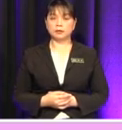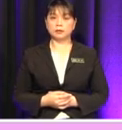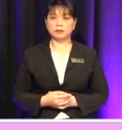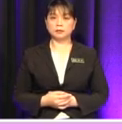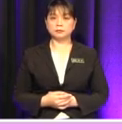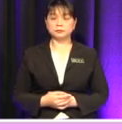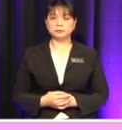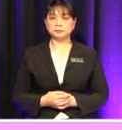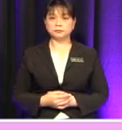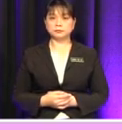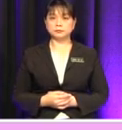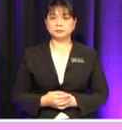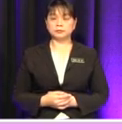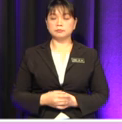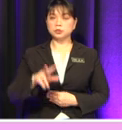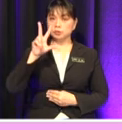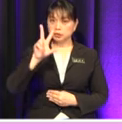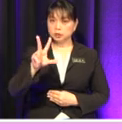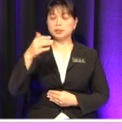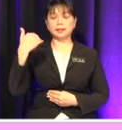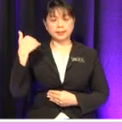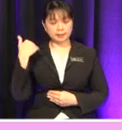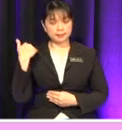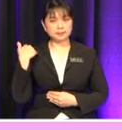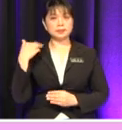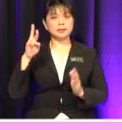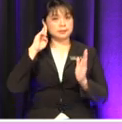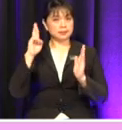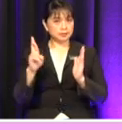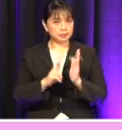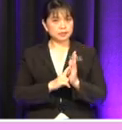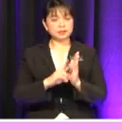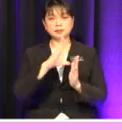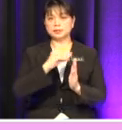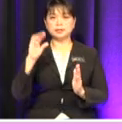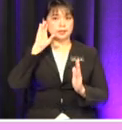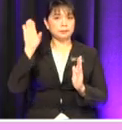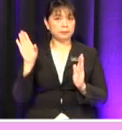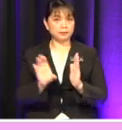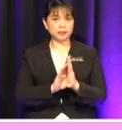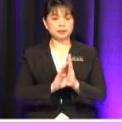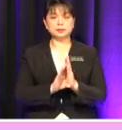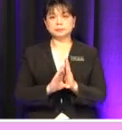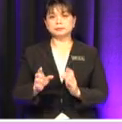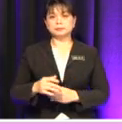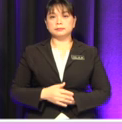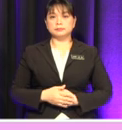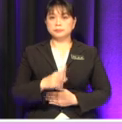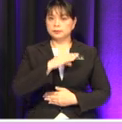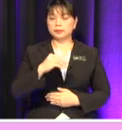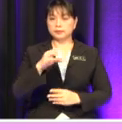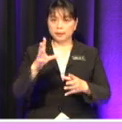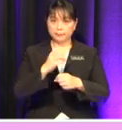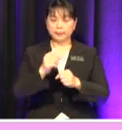soal lam berdasarkan rajah atau foto maksudnya setiap soalnya memang ada rangsangan Jadi ia dapat membantu